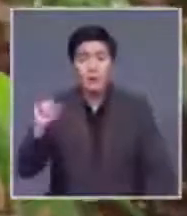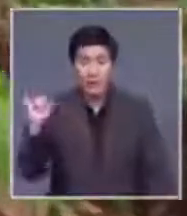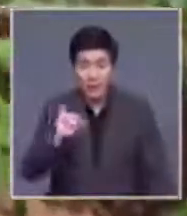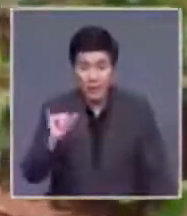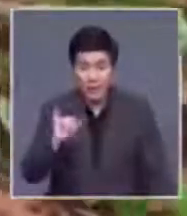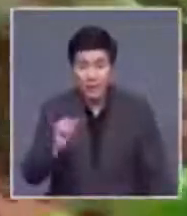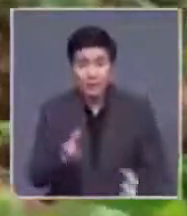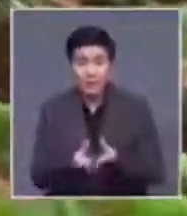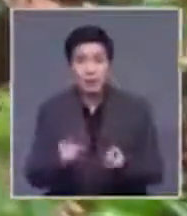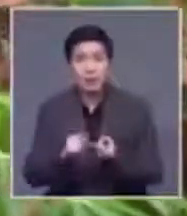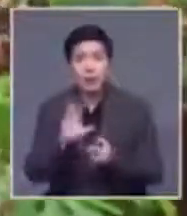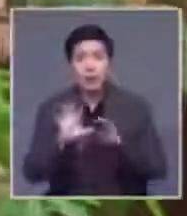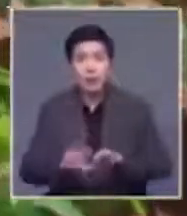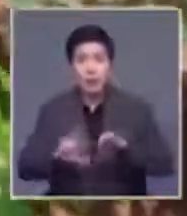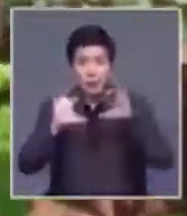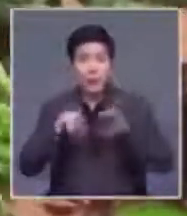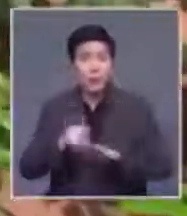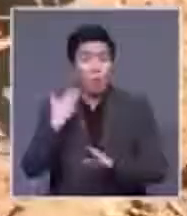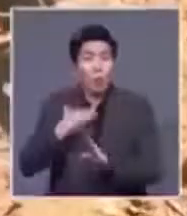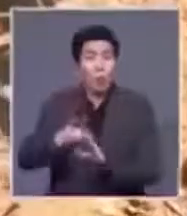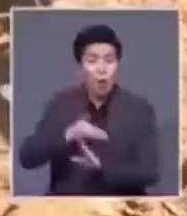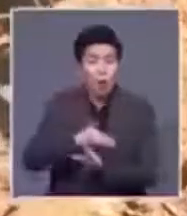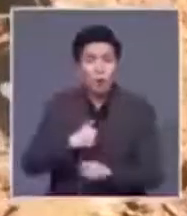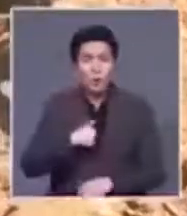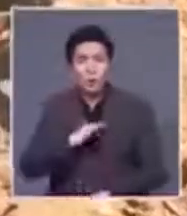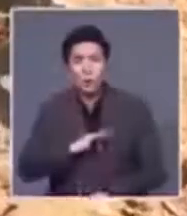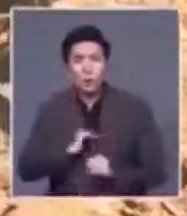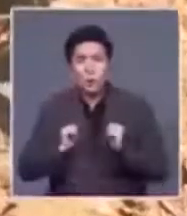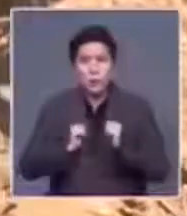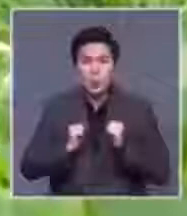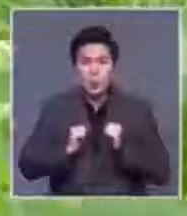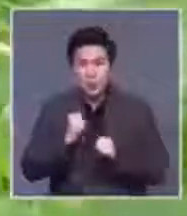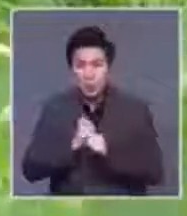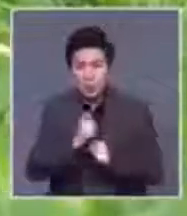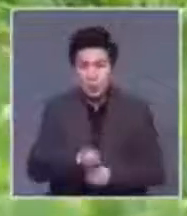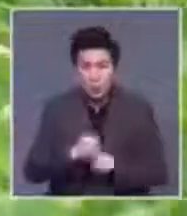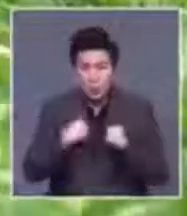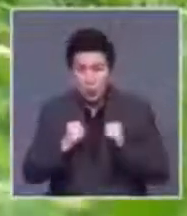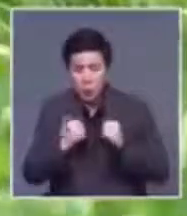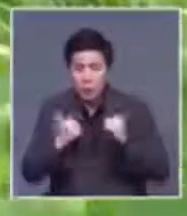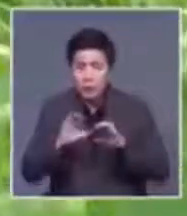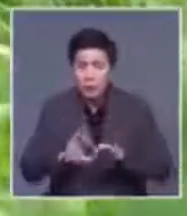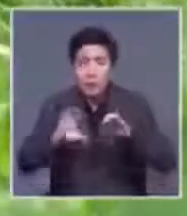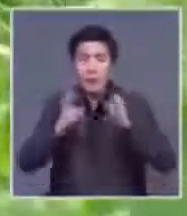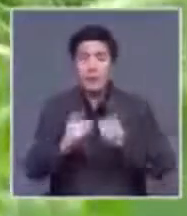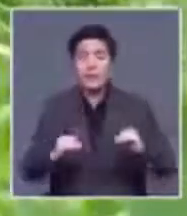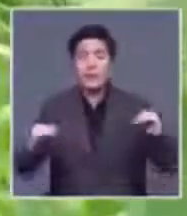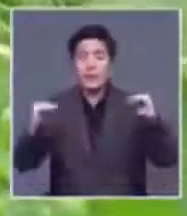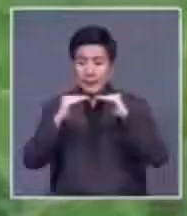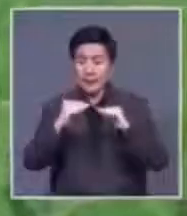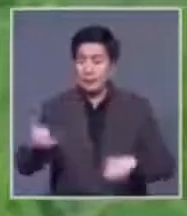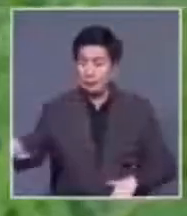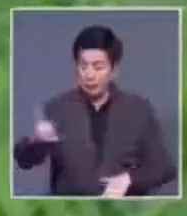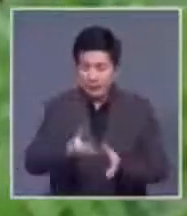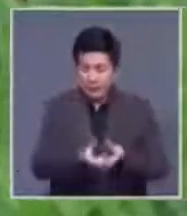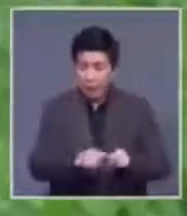น์ในที่ดินของรัฐอย่างถูกกฎหมายนั้นมีความวิตกกังวลจากการทำเกษตร แต่เมื่อรัฐบาลได้มอบสิทธิให้เข้าทำประโยชน์